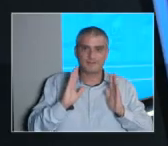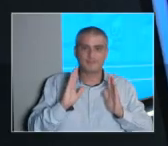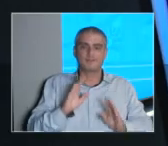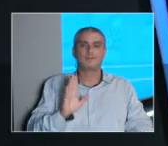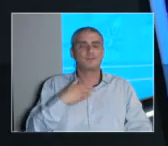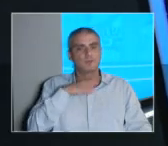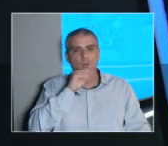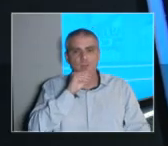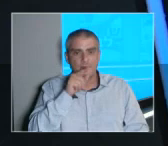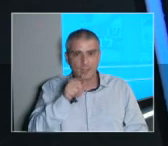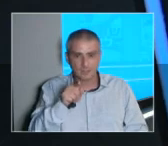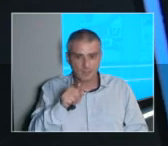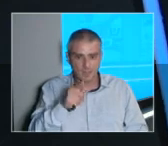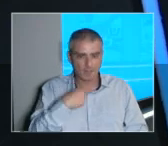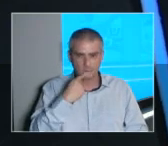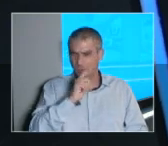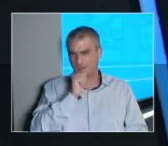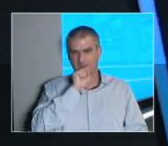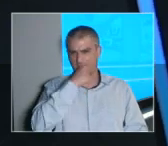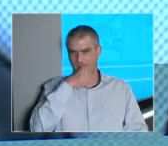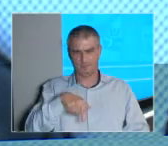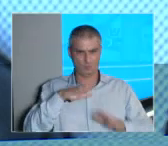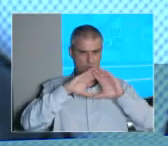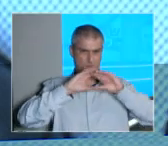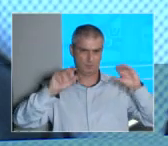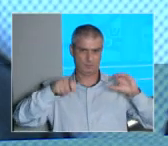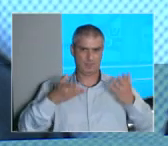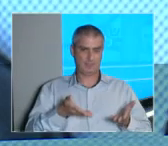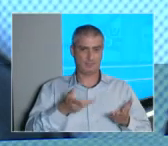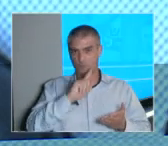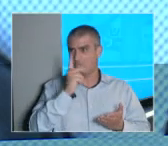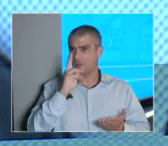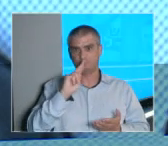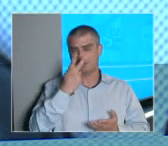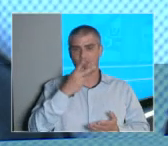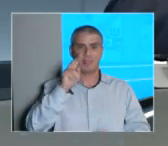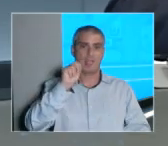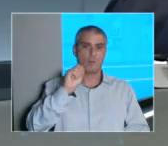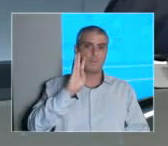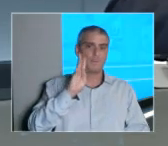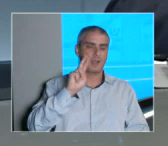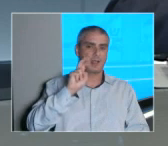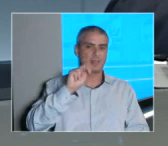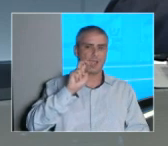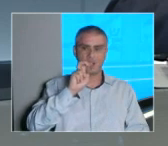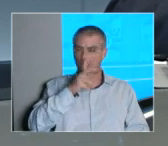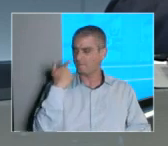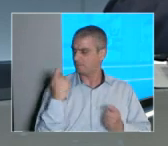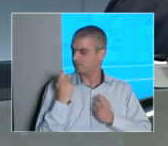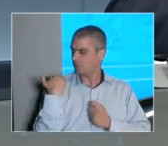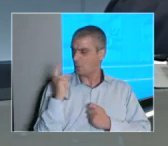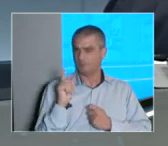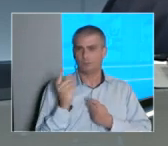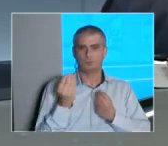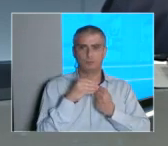ל... בוא נדבר, אתה, אני חושב, הפרשן הכי ותיק פה בבית, במשכן, אולי שני לנחום ברנע, ופרסמת לא